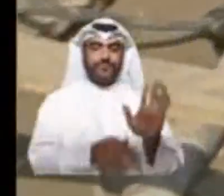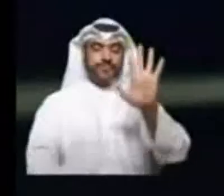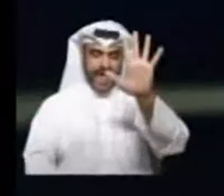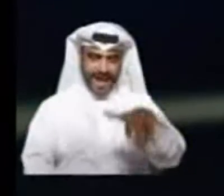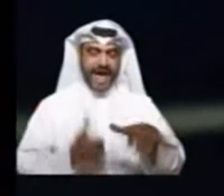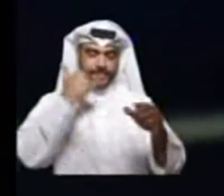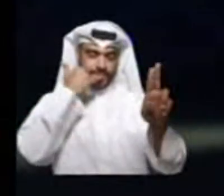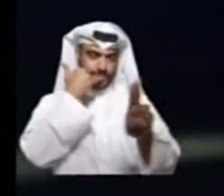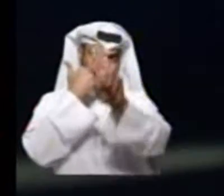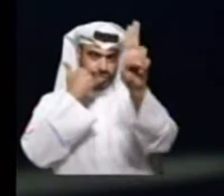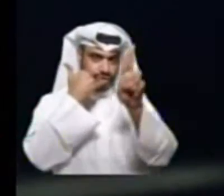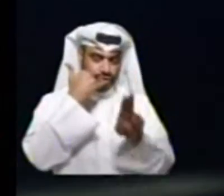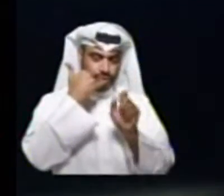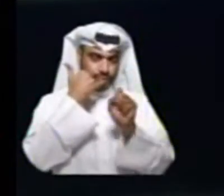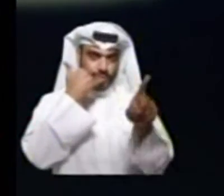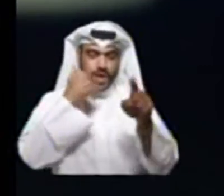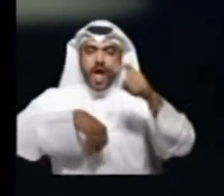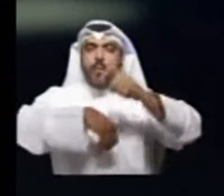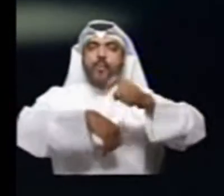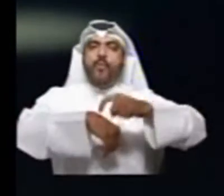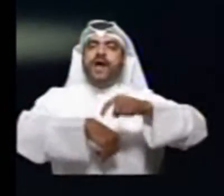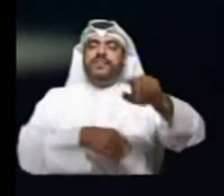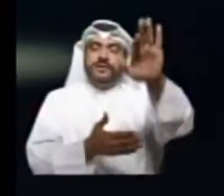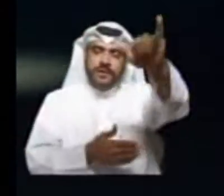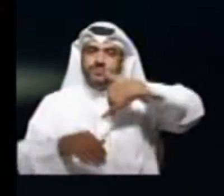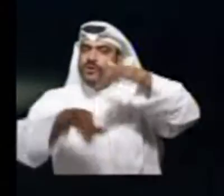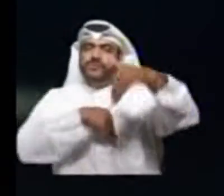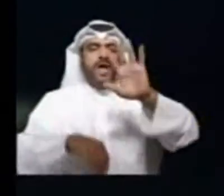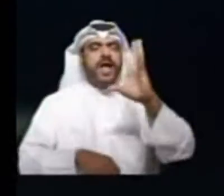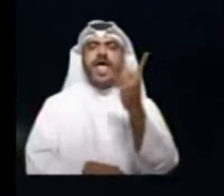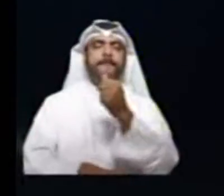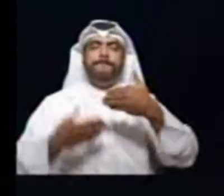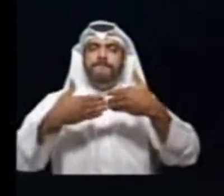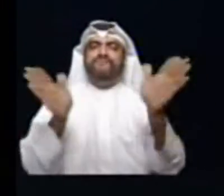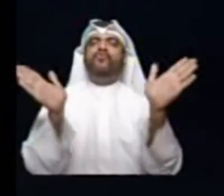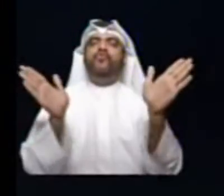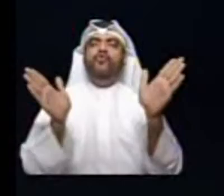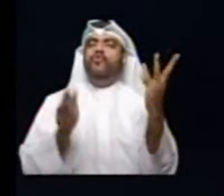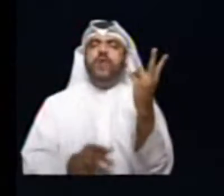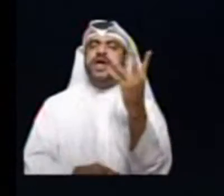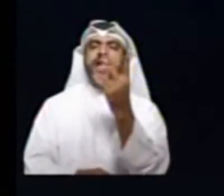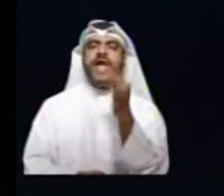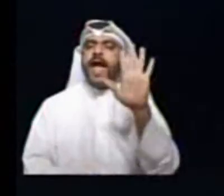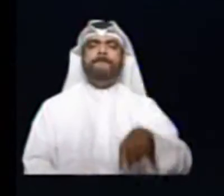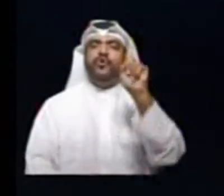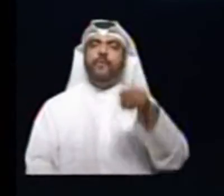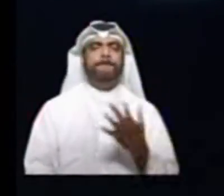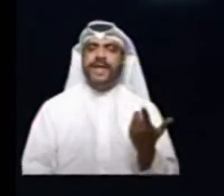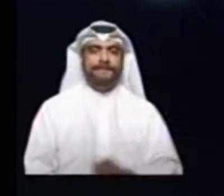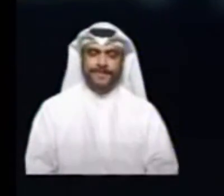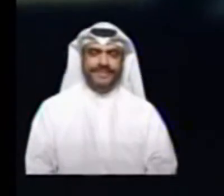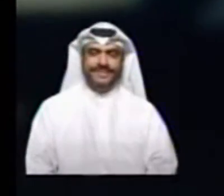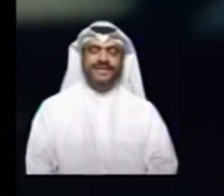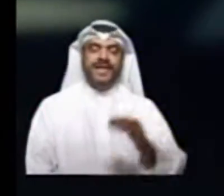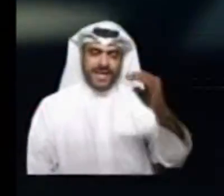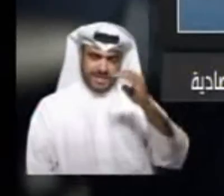معالي الوزير، يعني هل ستكون المدة في استقبال طلبات التعويض مفتوحة أم محددة؟